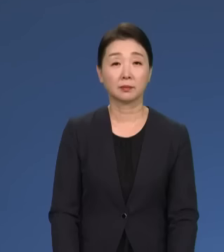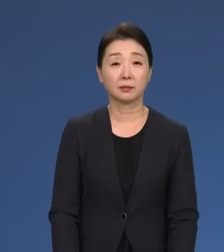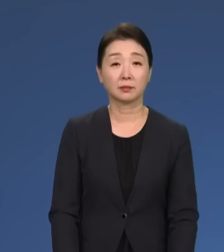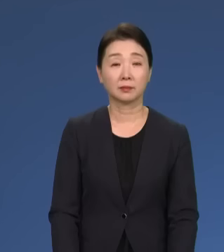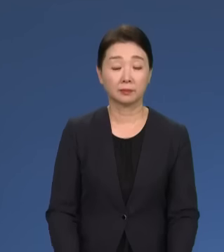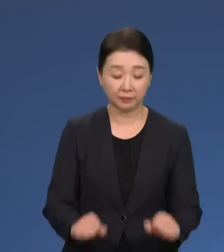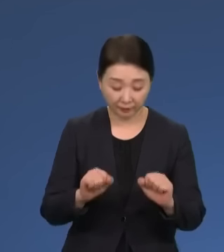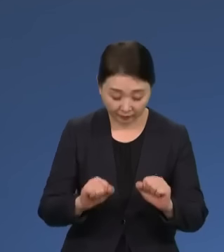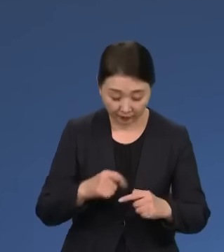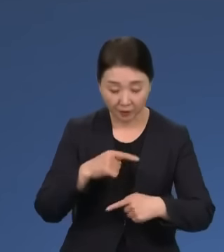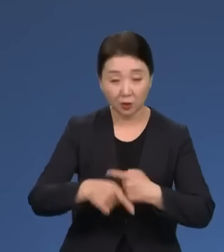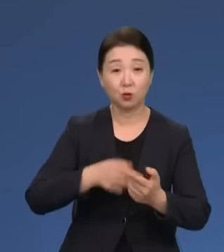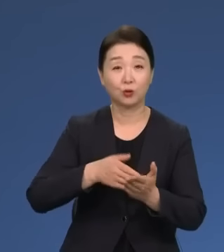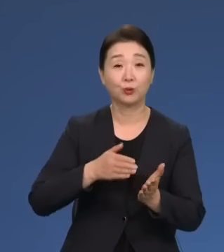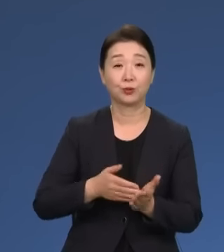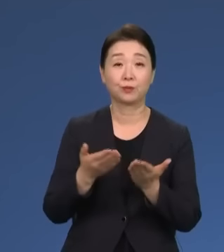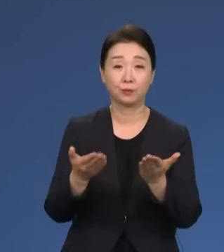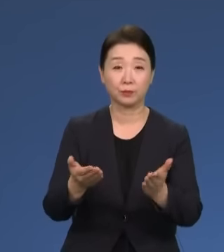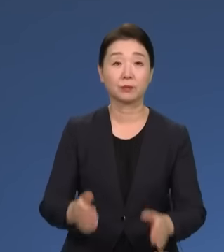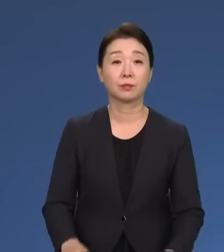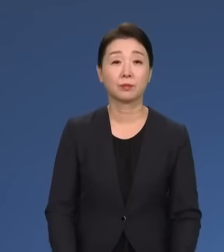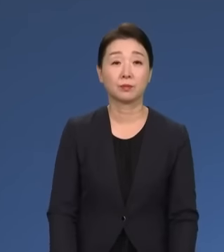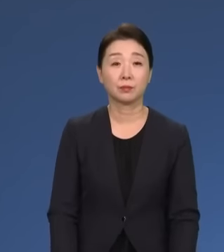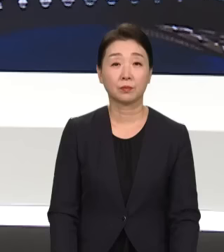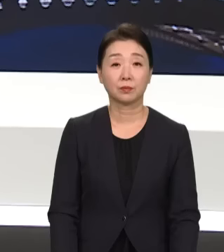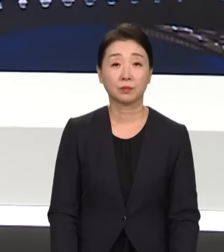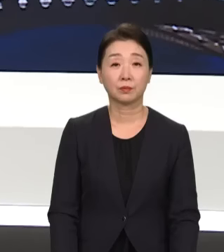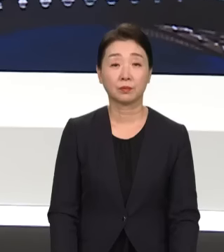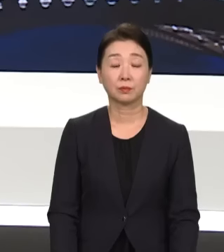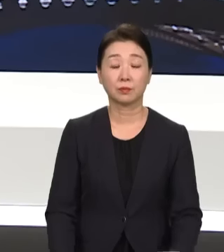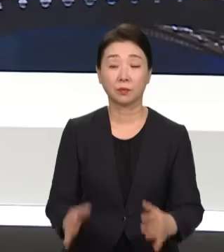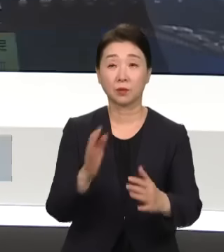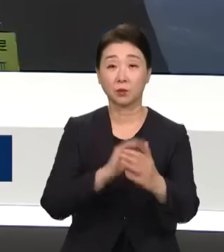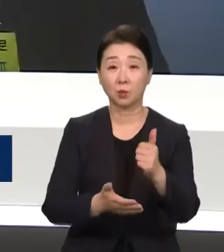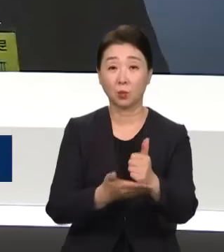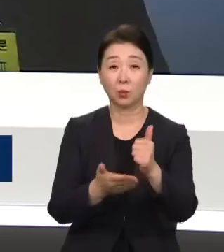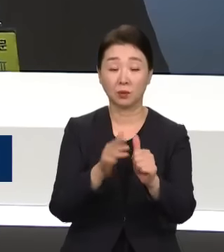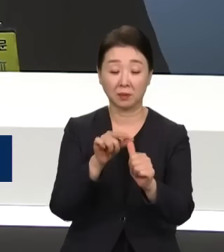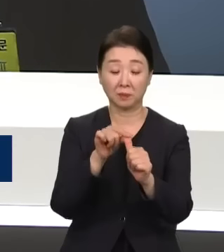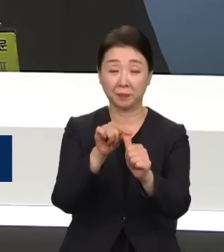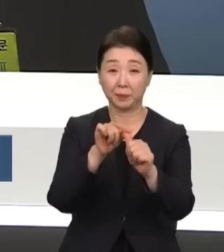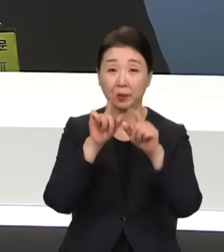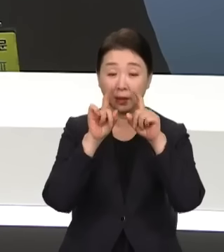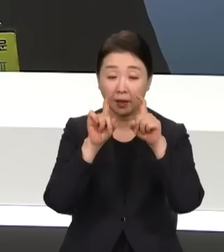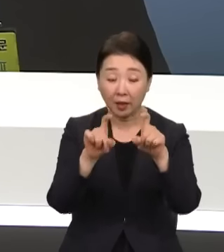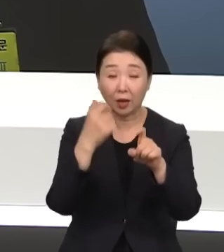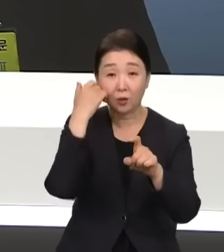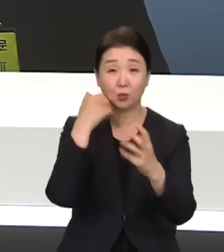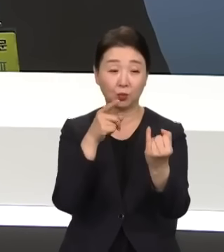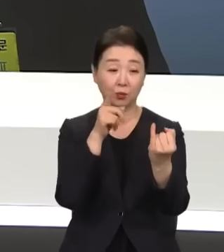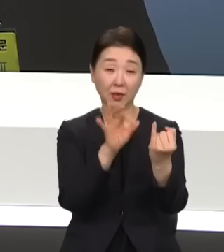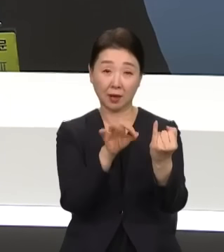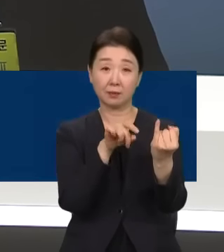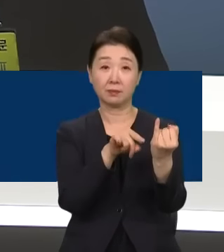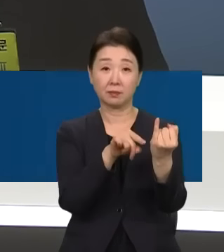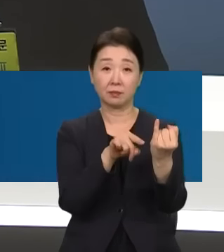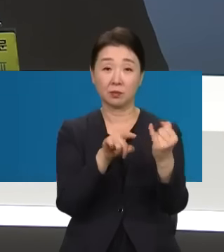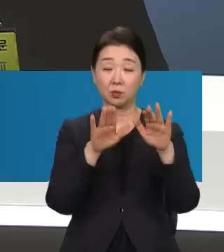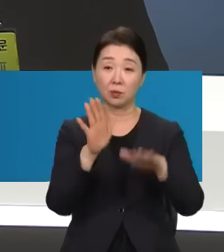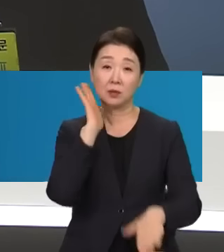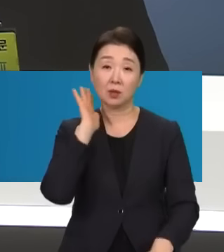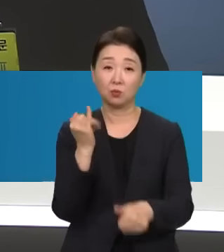시청자 여러분, JTBC 뉴스룸을 시작하겠습니다. 공천 개입 의혹의 핵심 제보자 강혜경 씨가 오늘